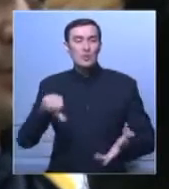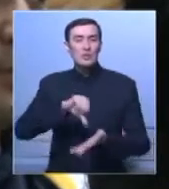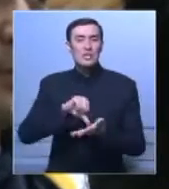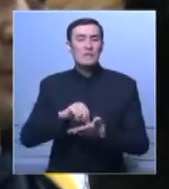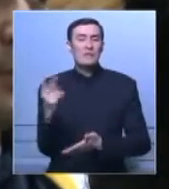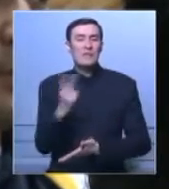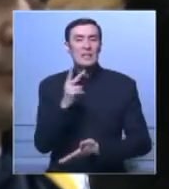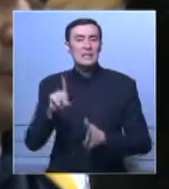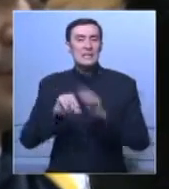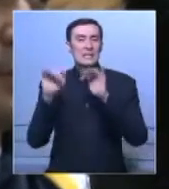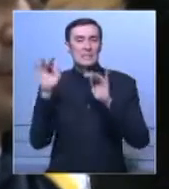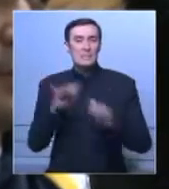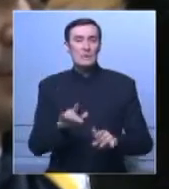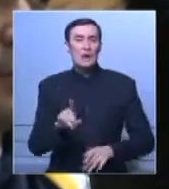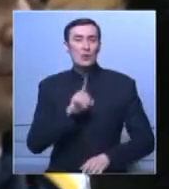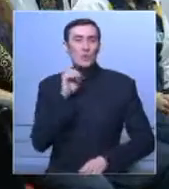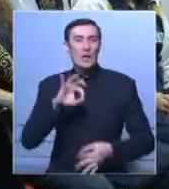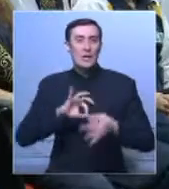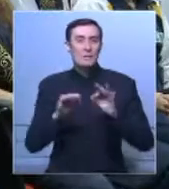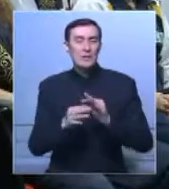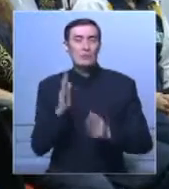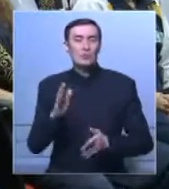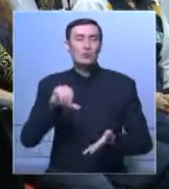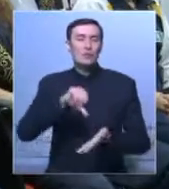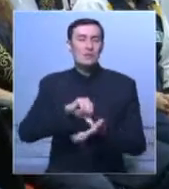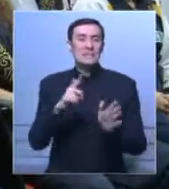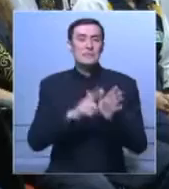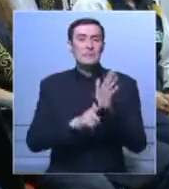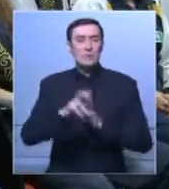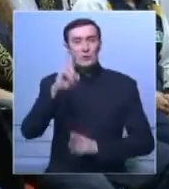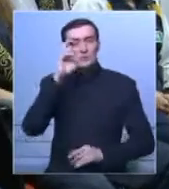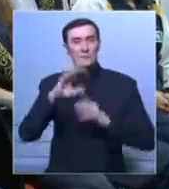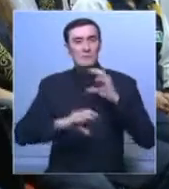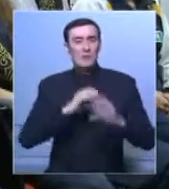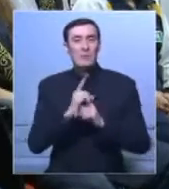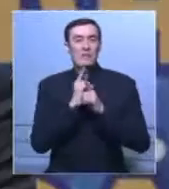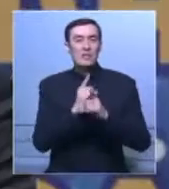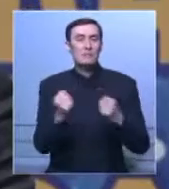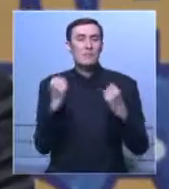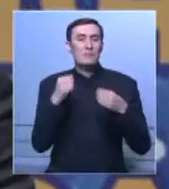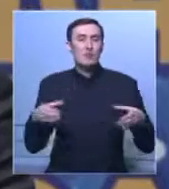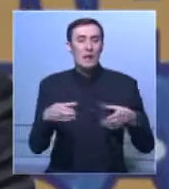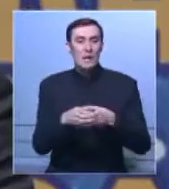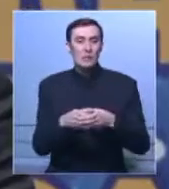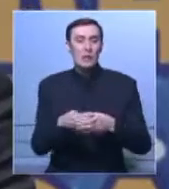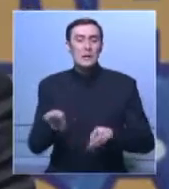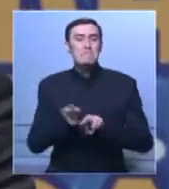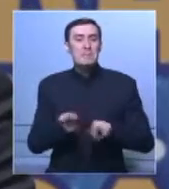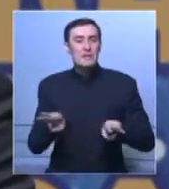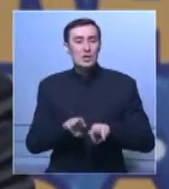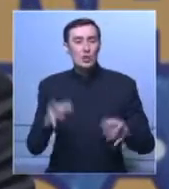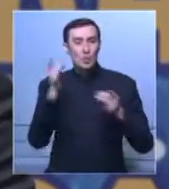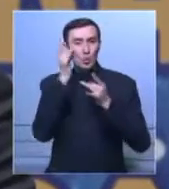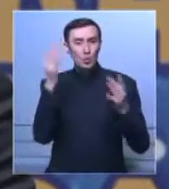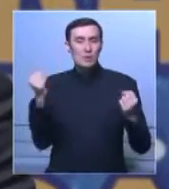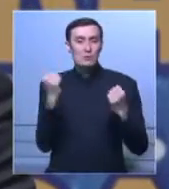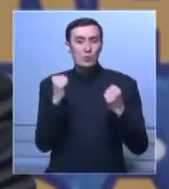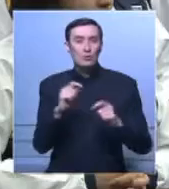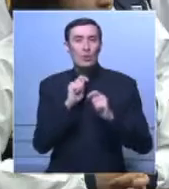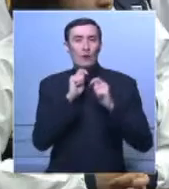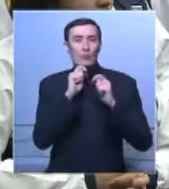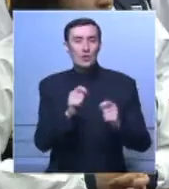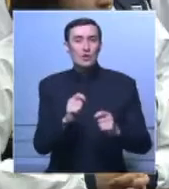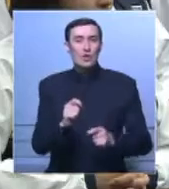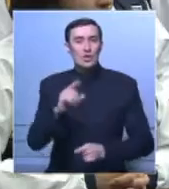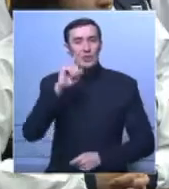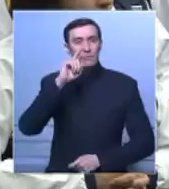вторых и зимних юношеских Олимпийских играх примут спортсмены из 70 стран. Провожая спортивную делегацию в дорогу, министр культуры и спорта вручил чемпиону